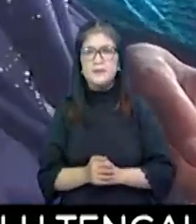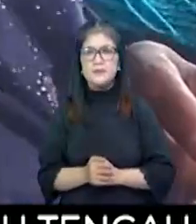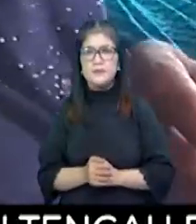melaporkan